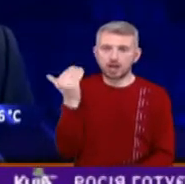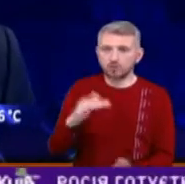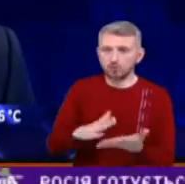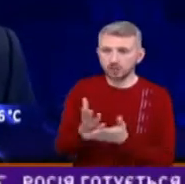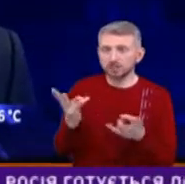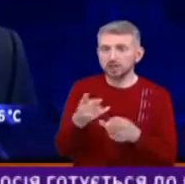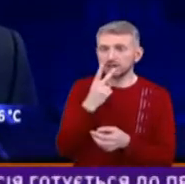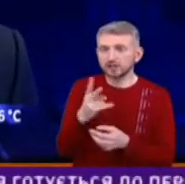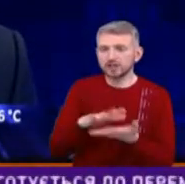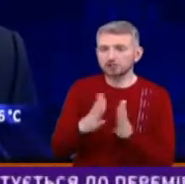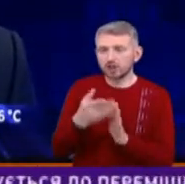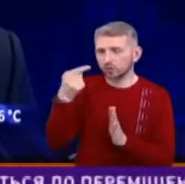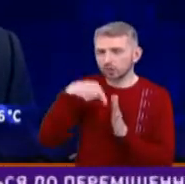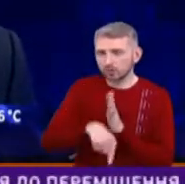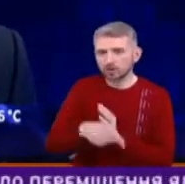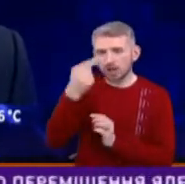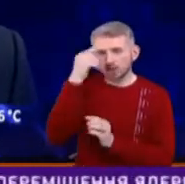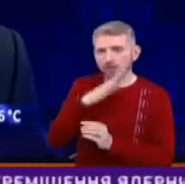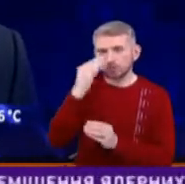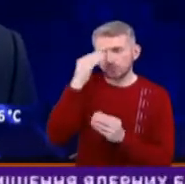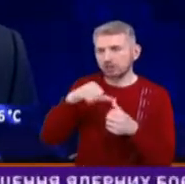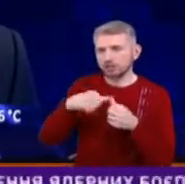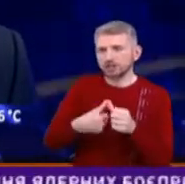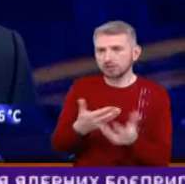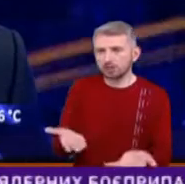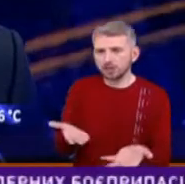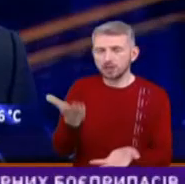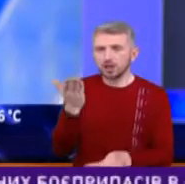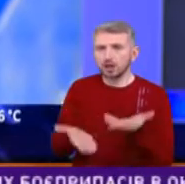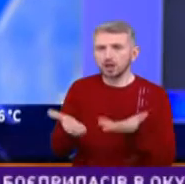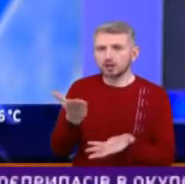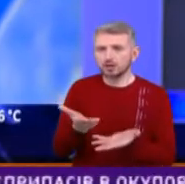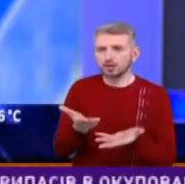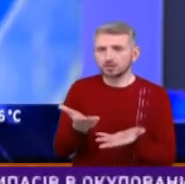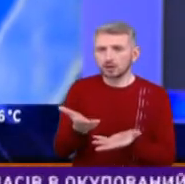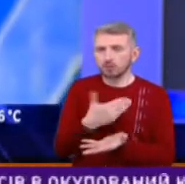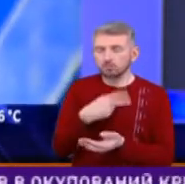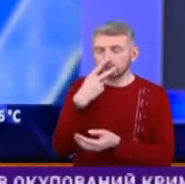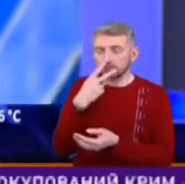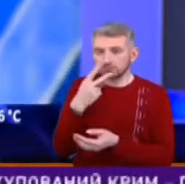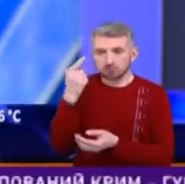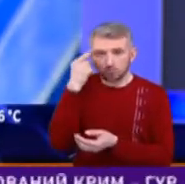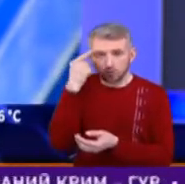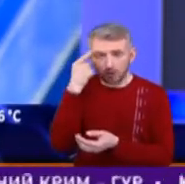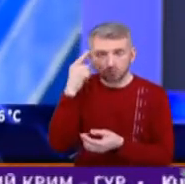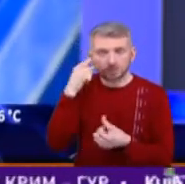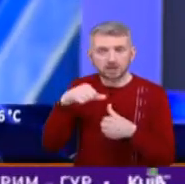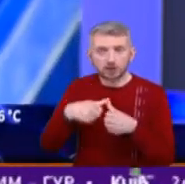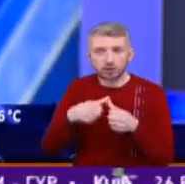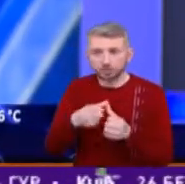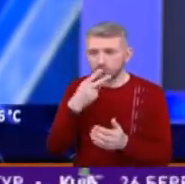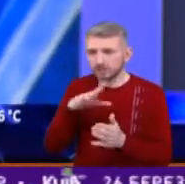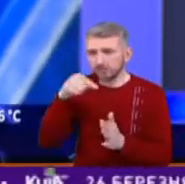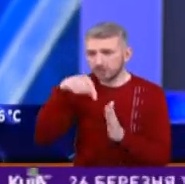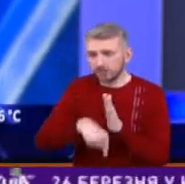треба дивитися на ситуацію глибше і не мислити стереотипами. Та, звичайно, тому що якщо ми мислимо стереотипами глибше... і не дивимося глибше, то в результаті ми можемо програти цю